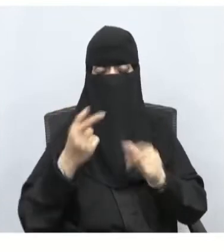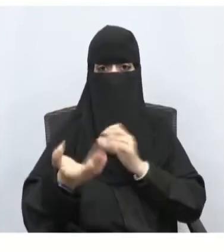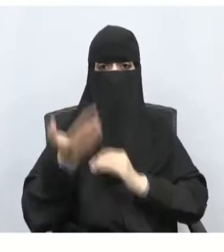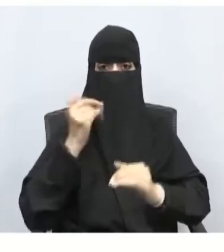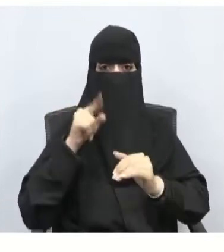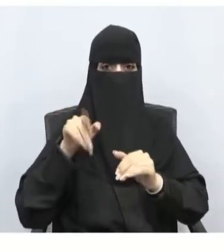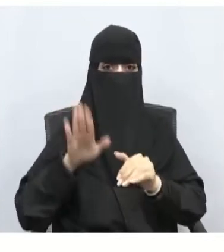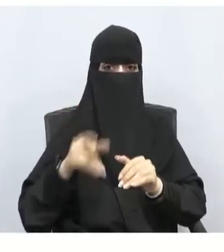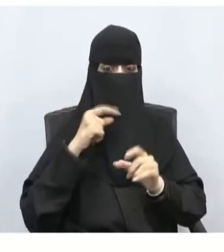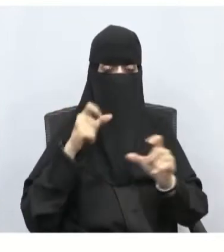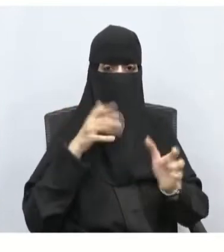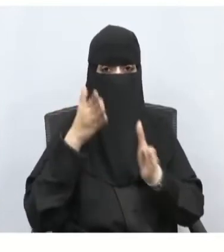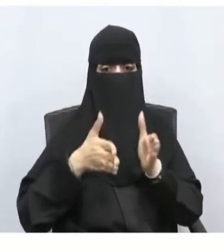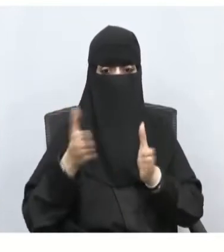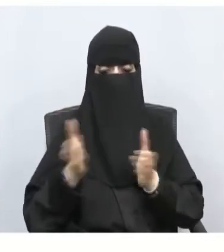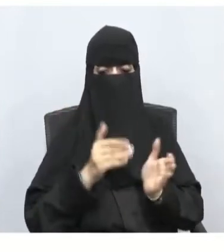وصول القطار.